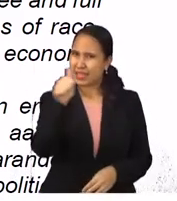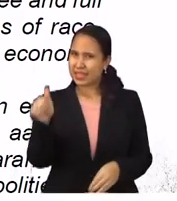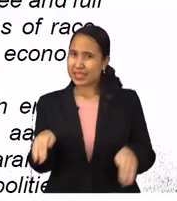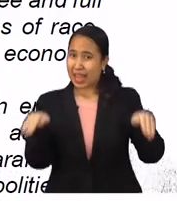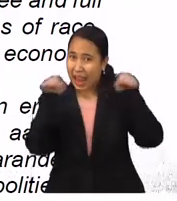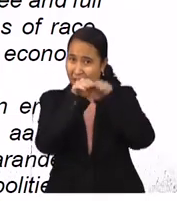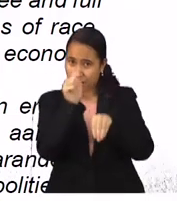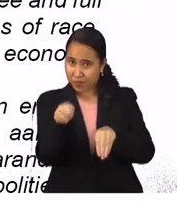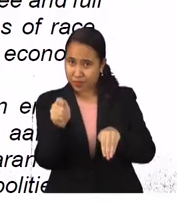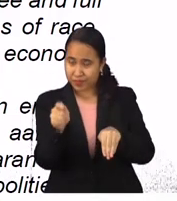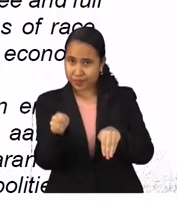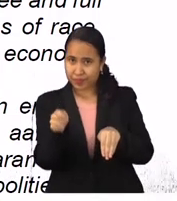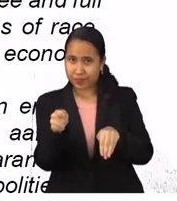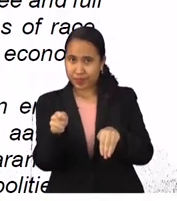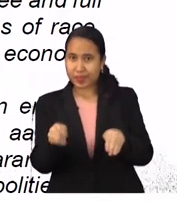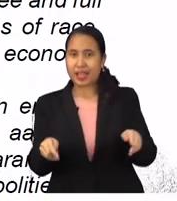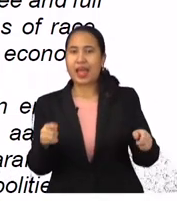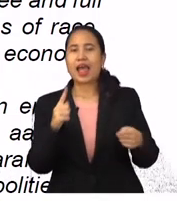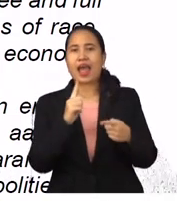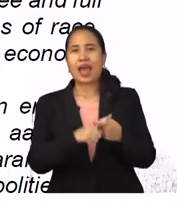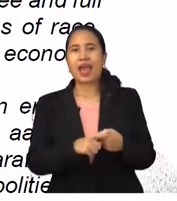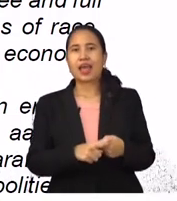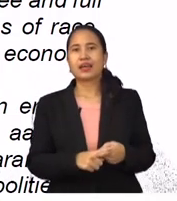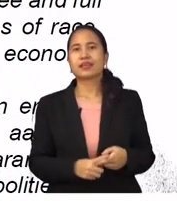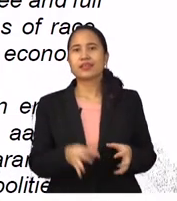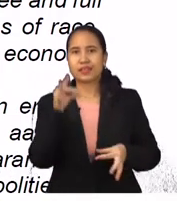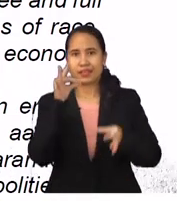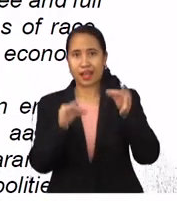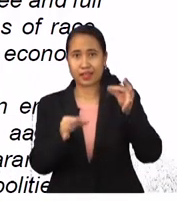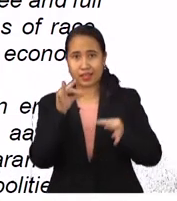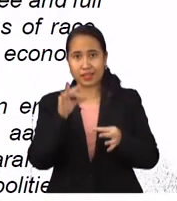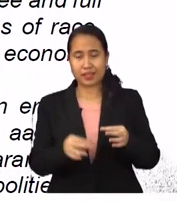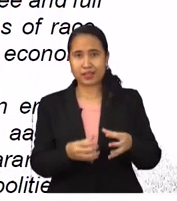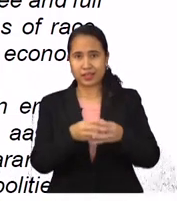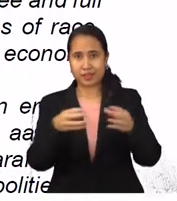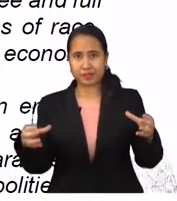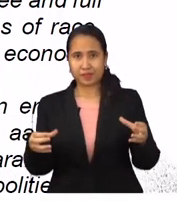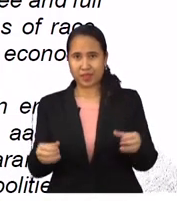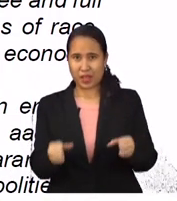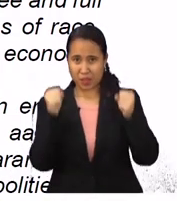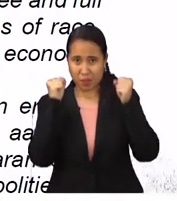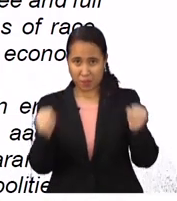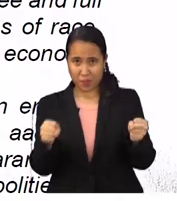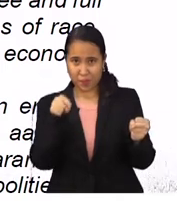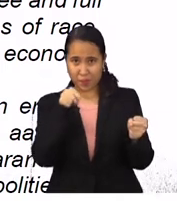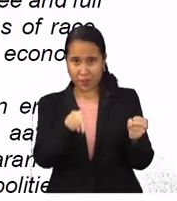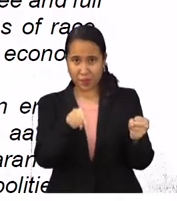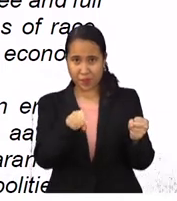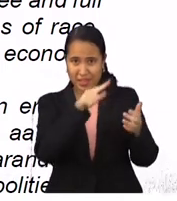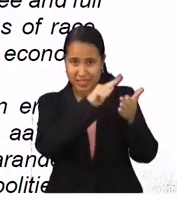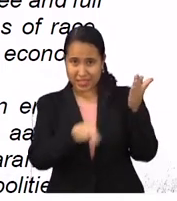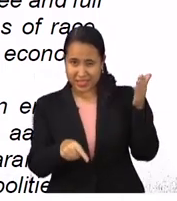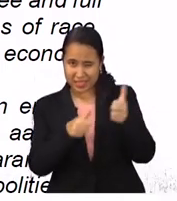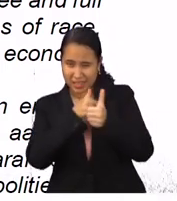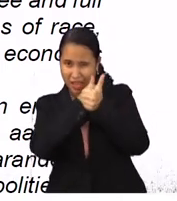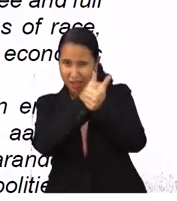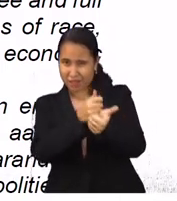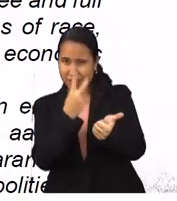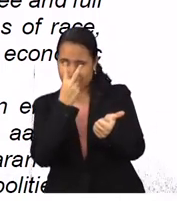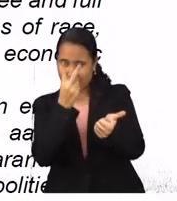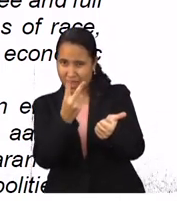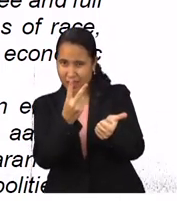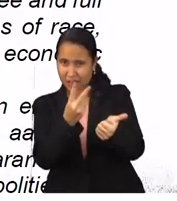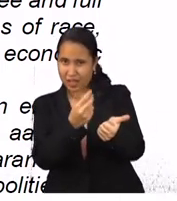rechter en de rechterlijke instantie. Bij het bepalen van de gegrondheid van een tegen hem ingestelde strafvervolging of